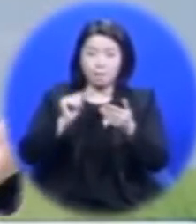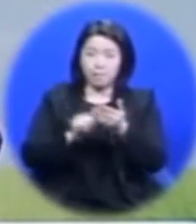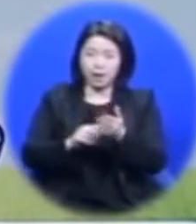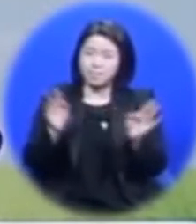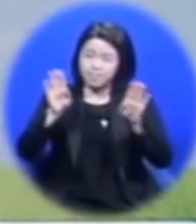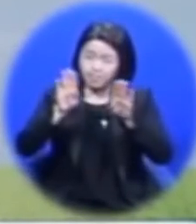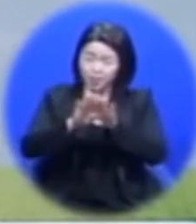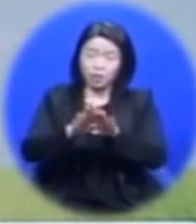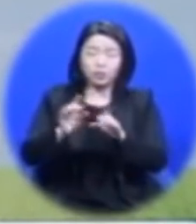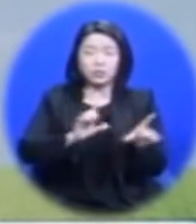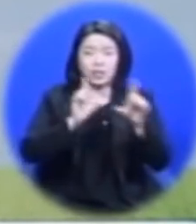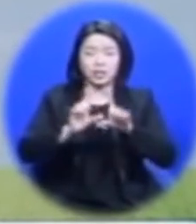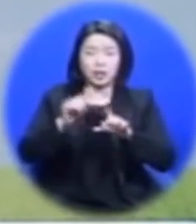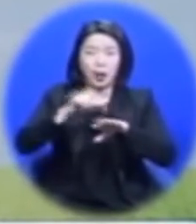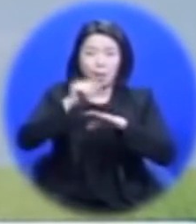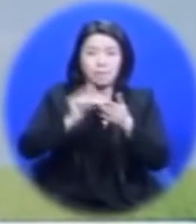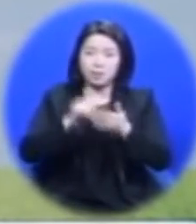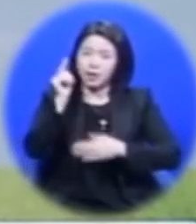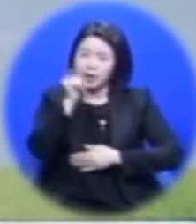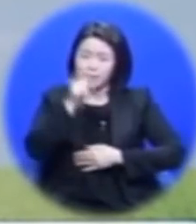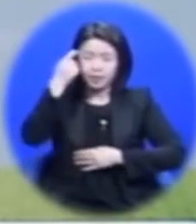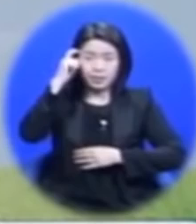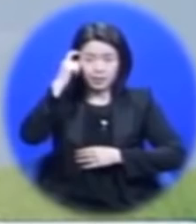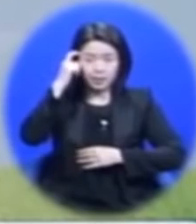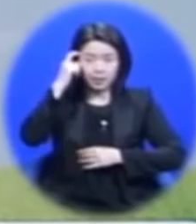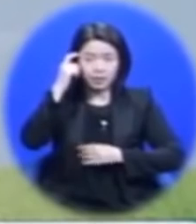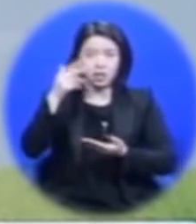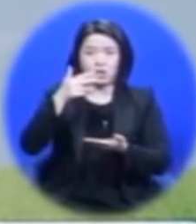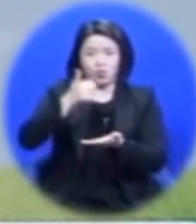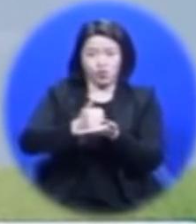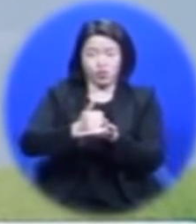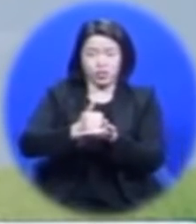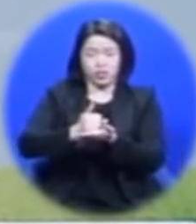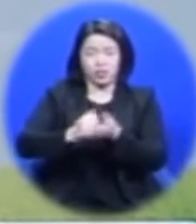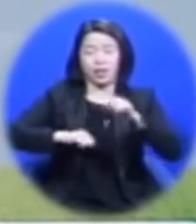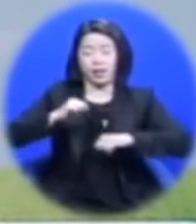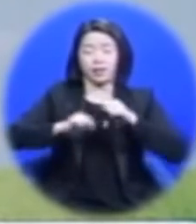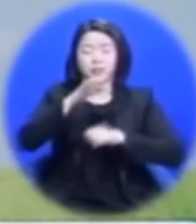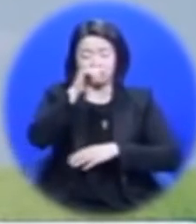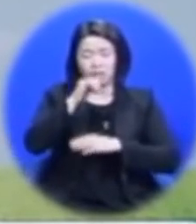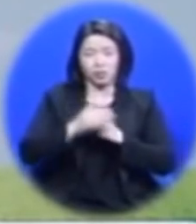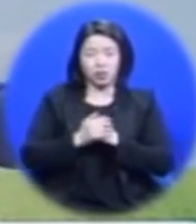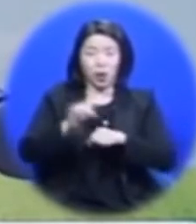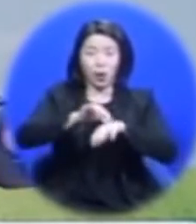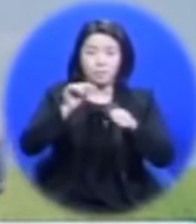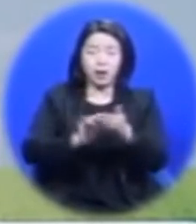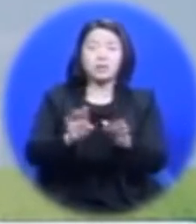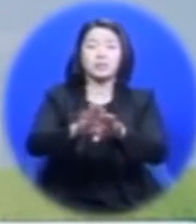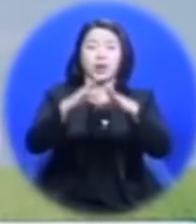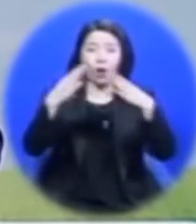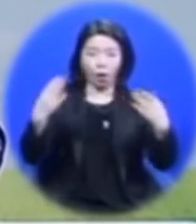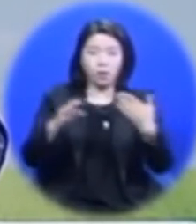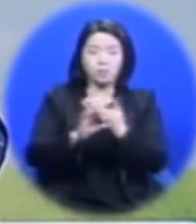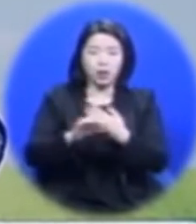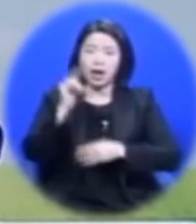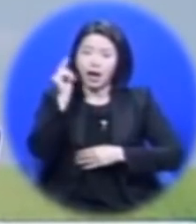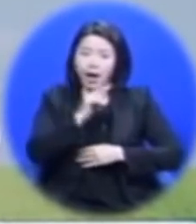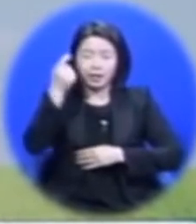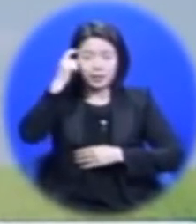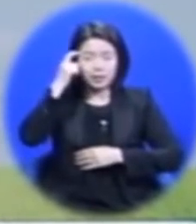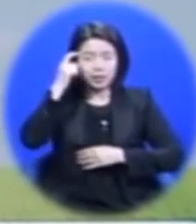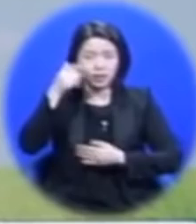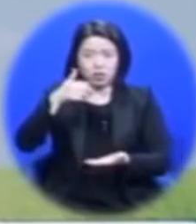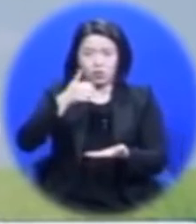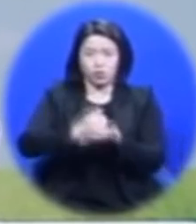닫아놓고 사니까 마음의 악한 생각이 주인 노릇 하는 겁니다. 마음을 열면 악한 생각이 주인 노릇